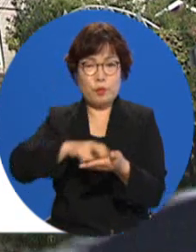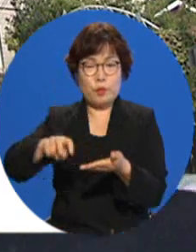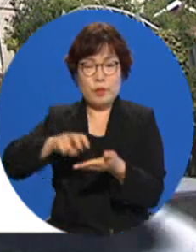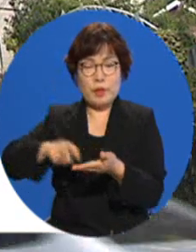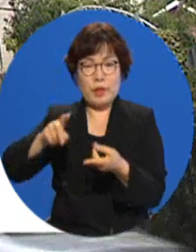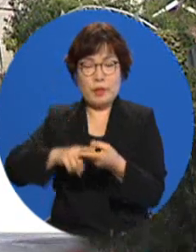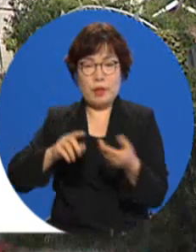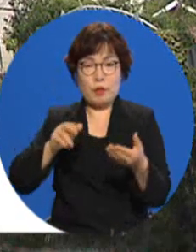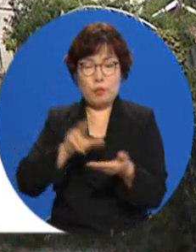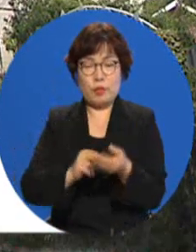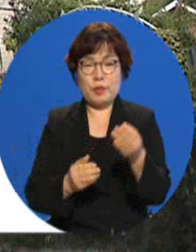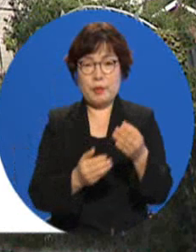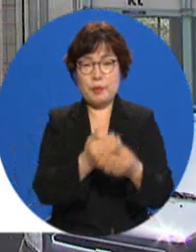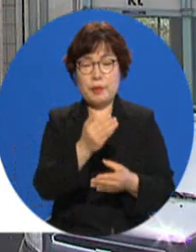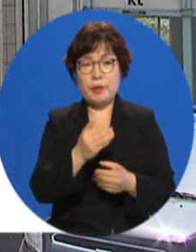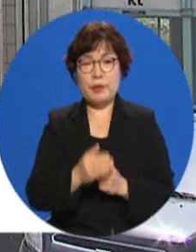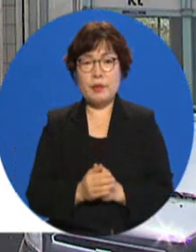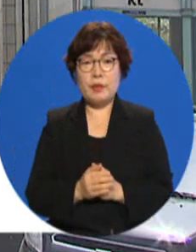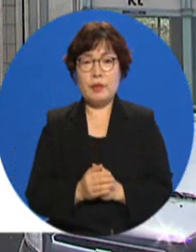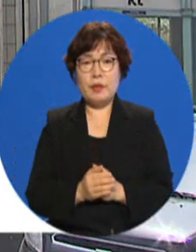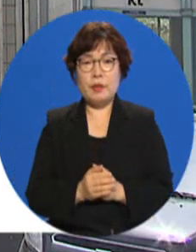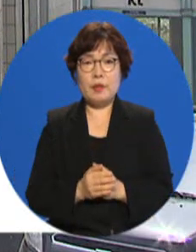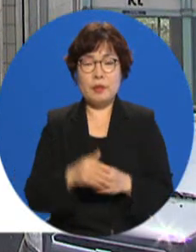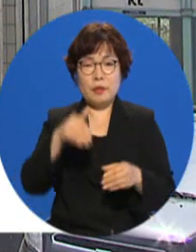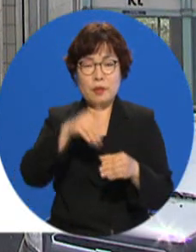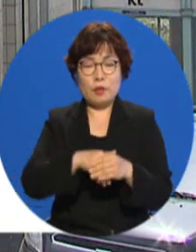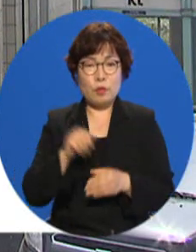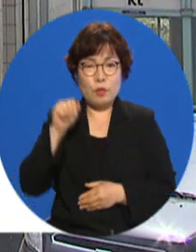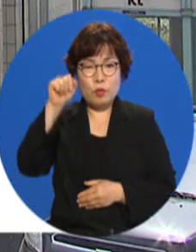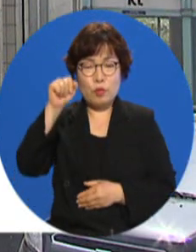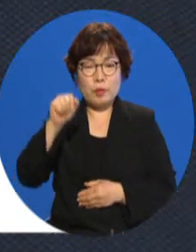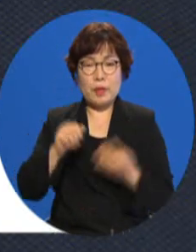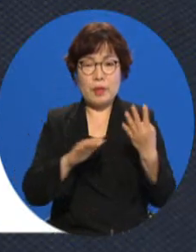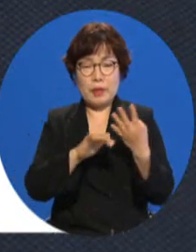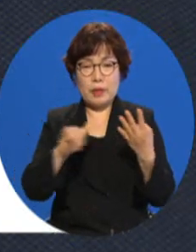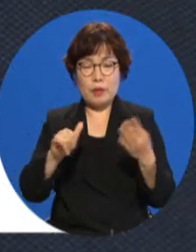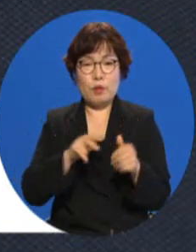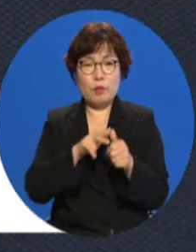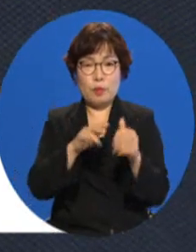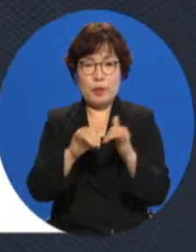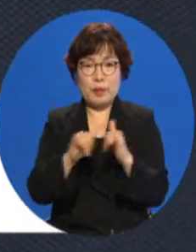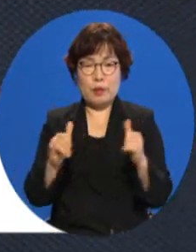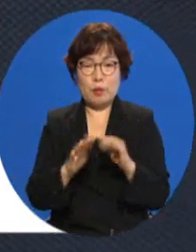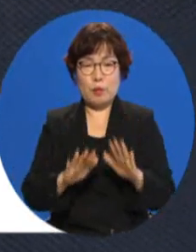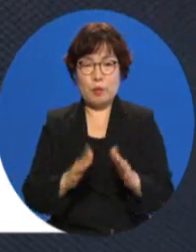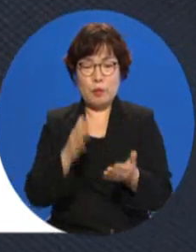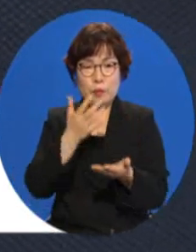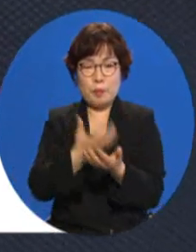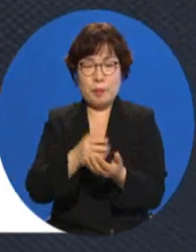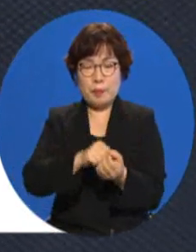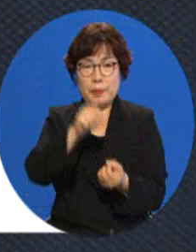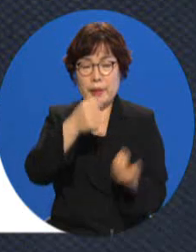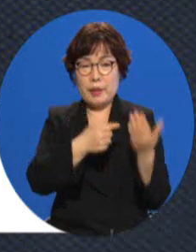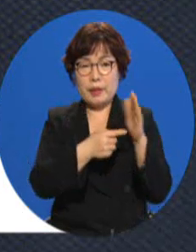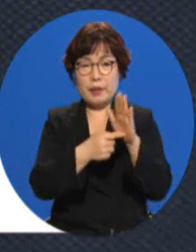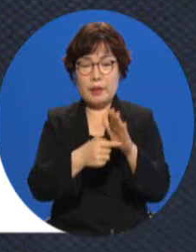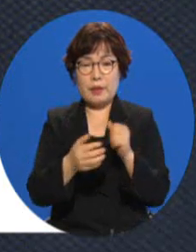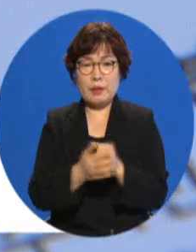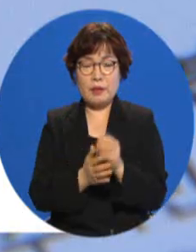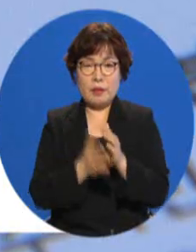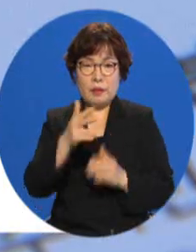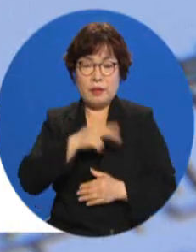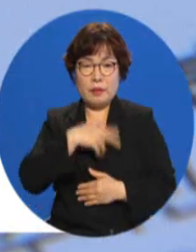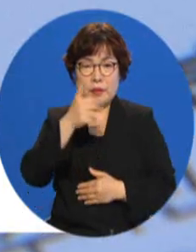둘러싸고 논란이 일고 있습니다. 해당 선거에 출마한 홍모 씨 등 나머지 후보자 4명은 오늘 기자회견을 열고